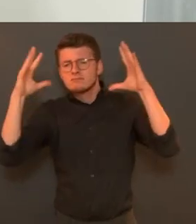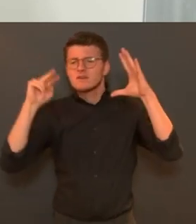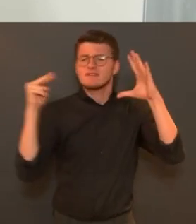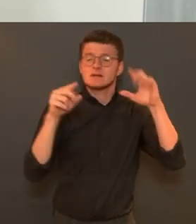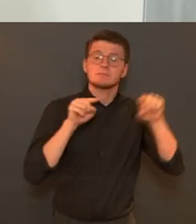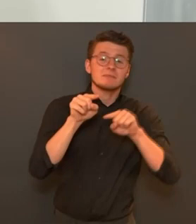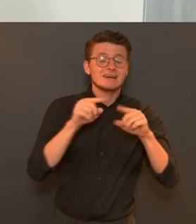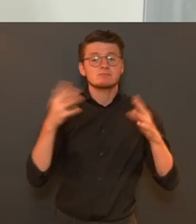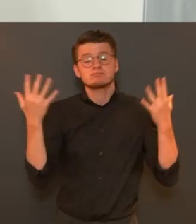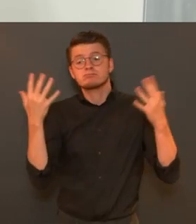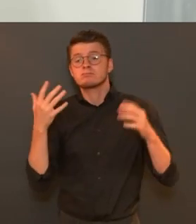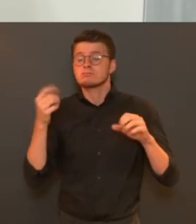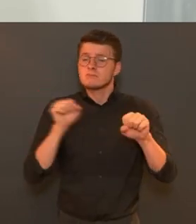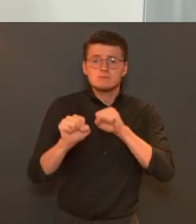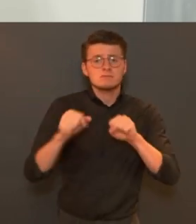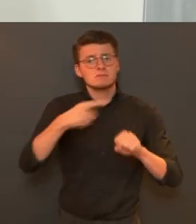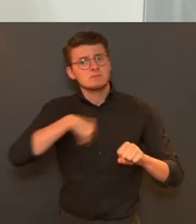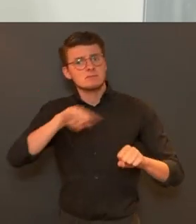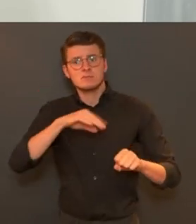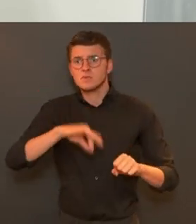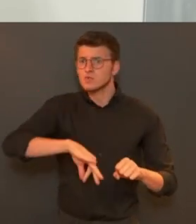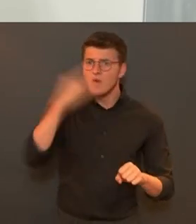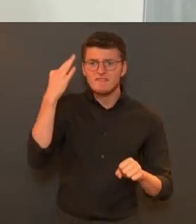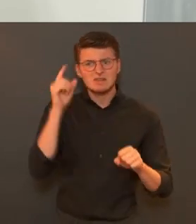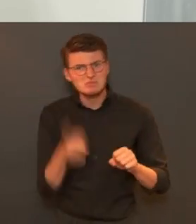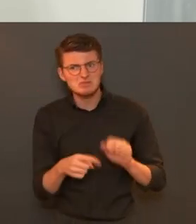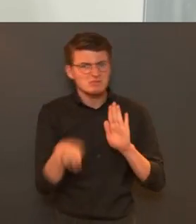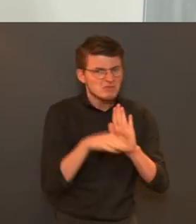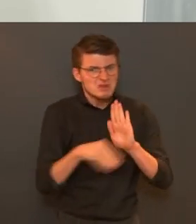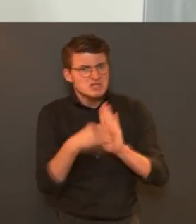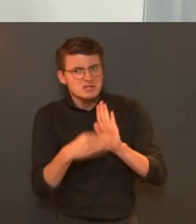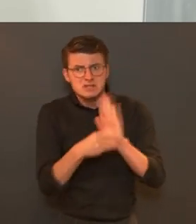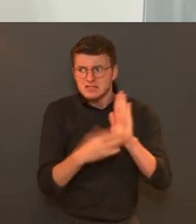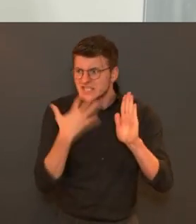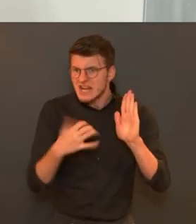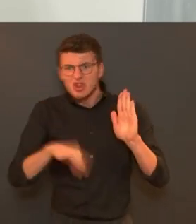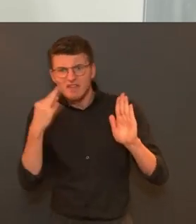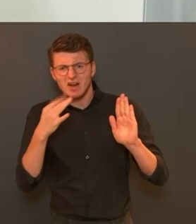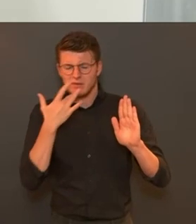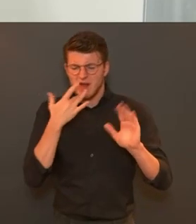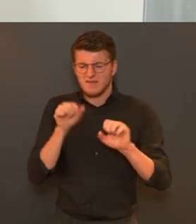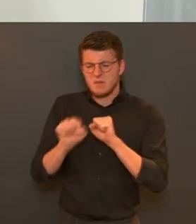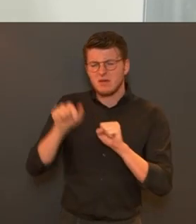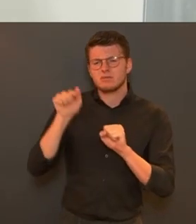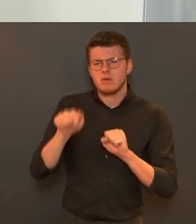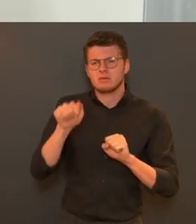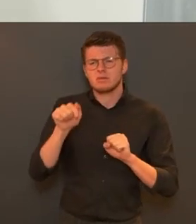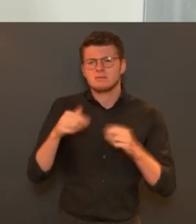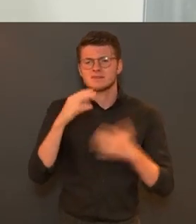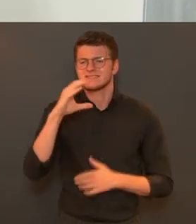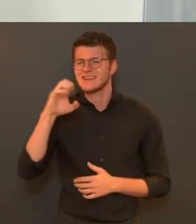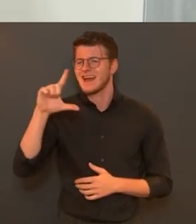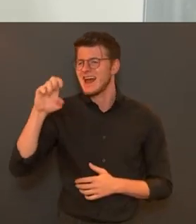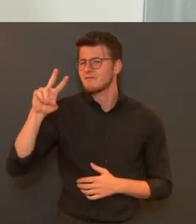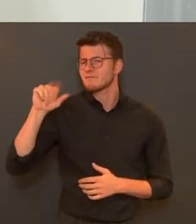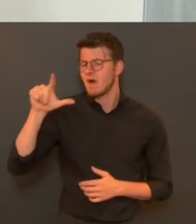vision qui doit nous éviter de réagir trop souvent et trop durement. Avec les